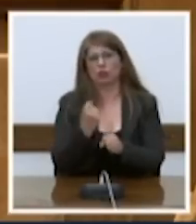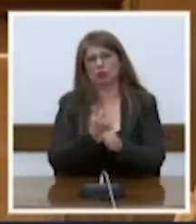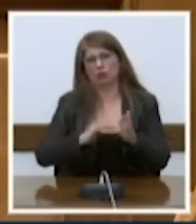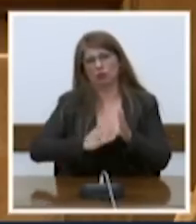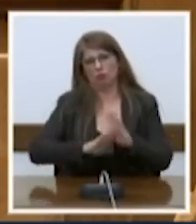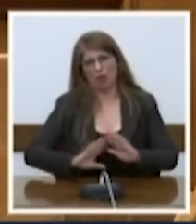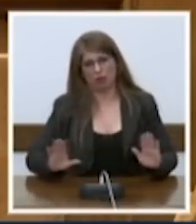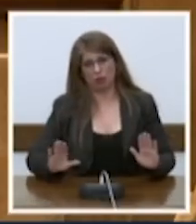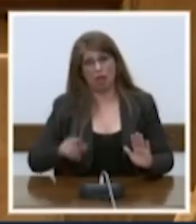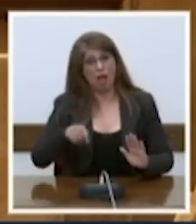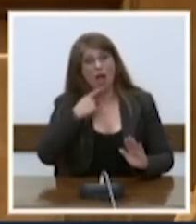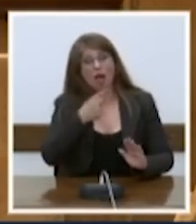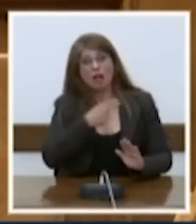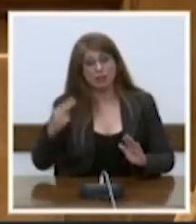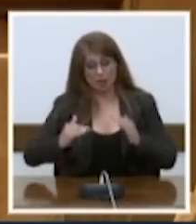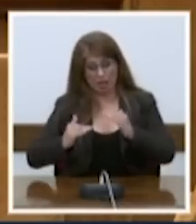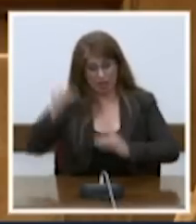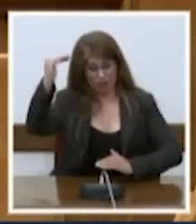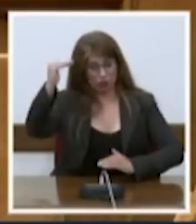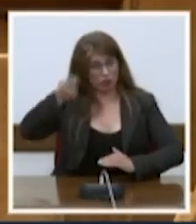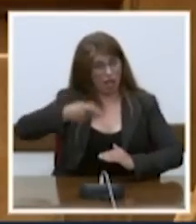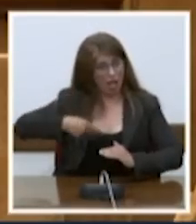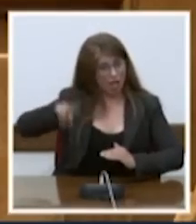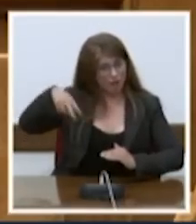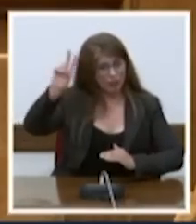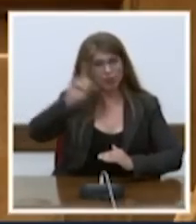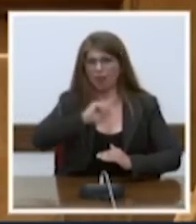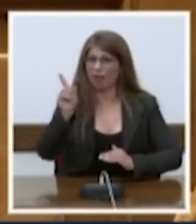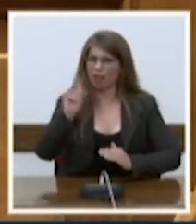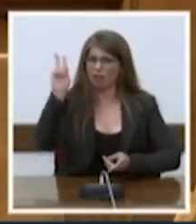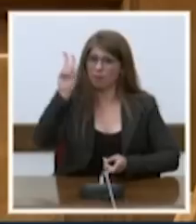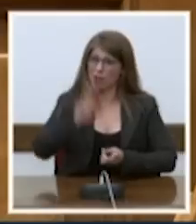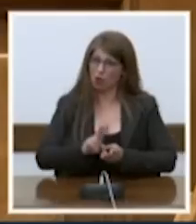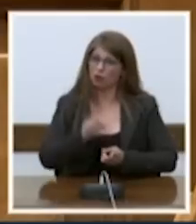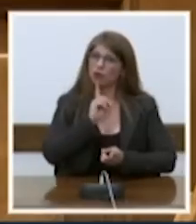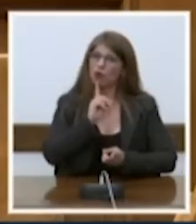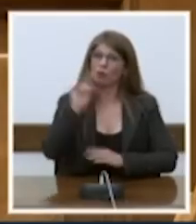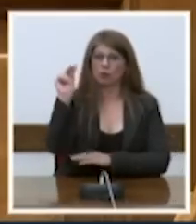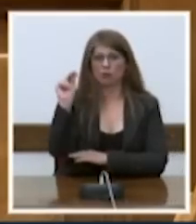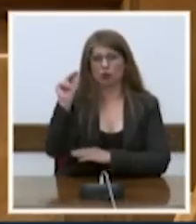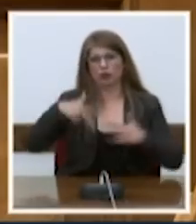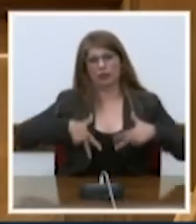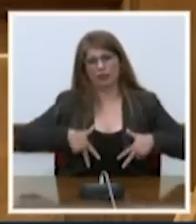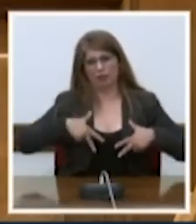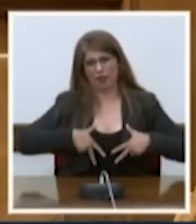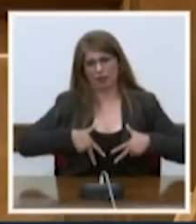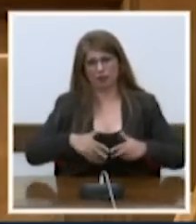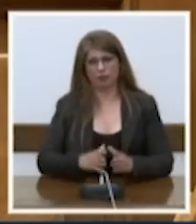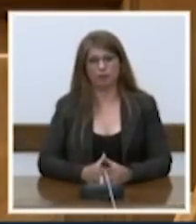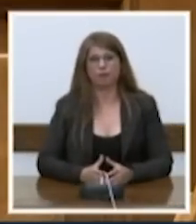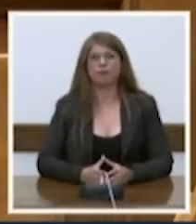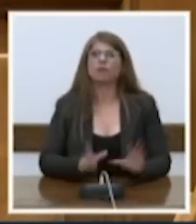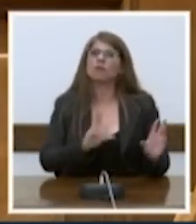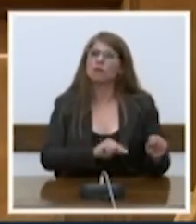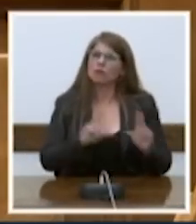σημαίνει πως οι ανισότητες αυξάνονται και δεν μειώνονται, όπως υπόσχεται η κυβέρνησή σας. Τα ίδια